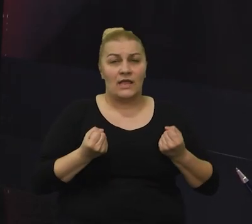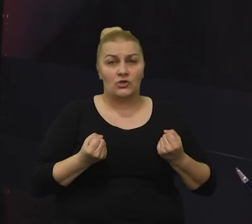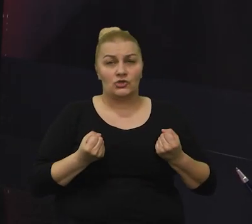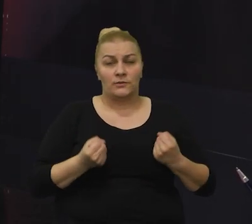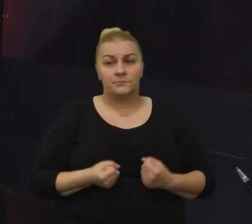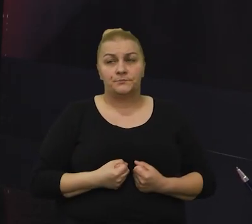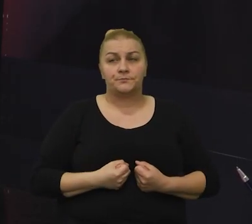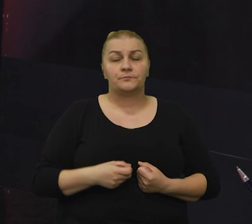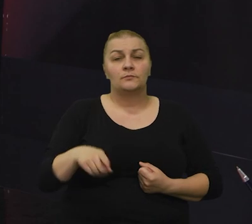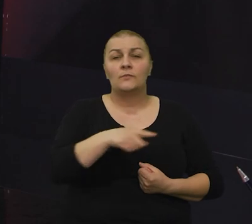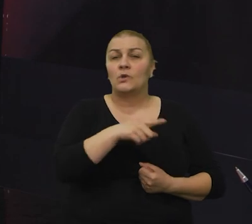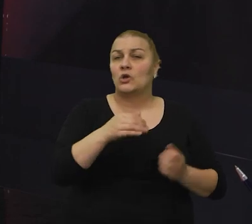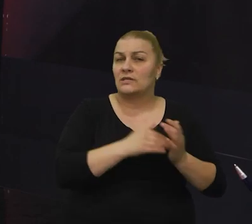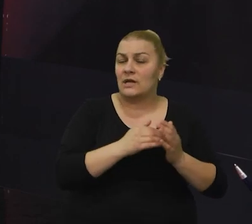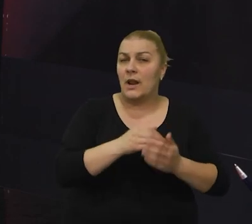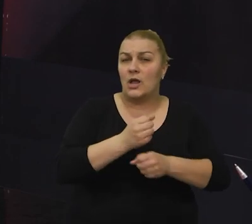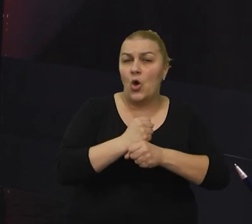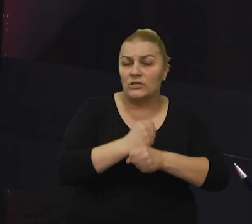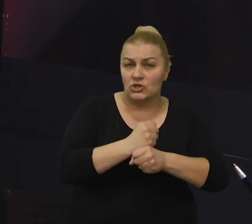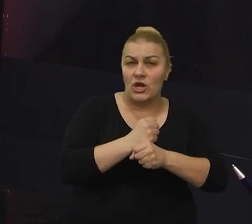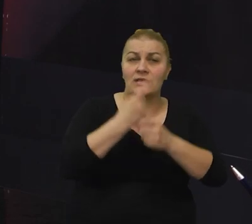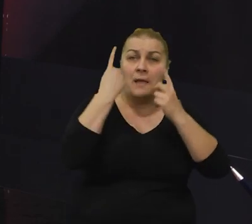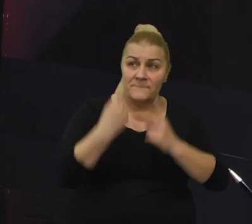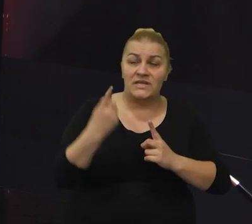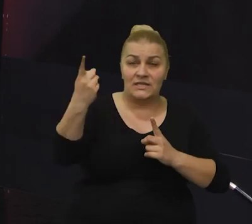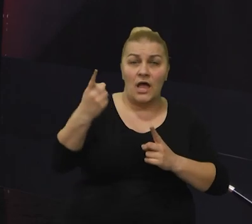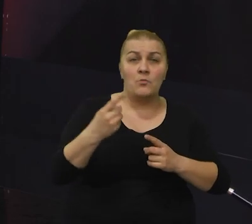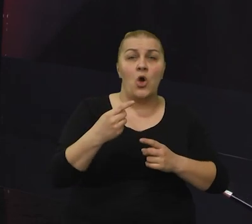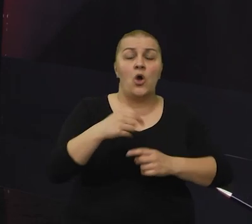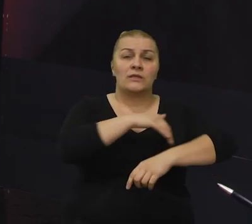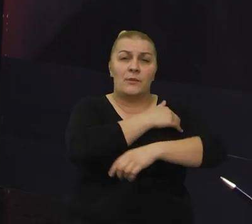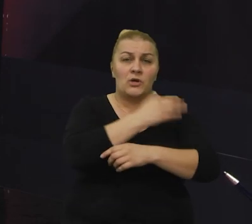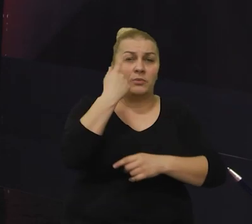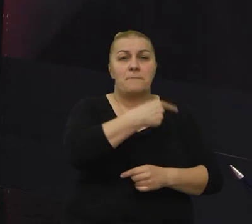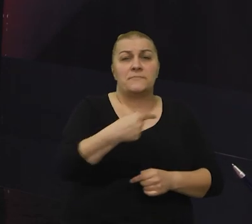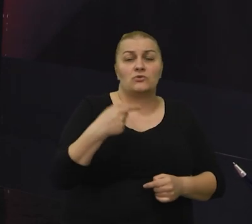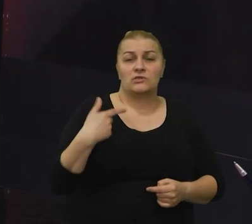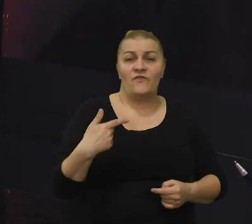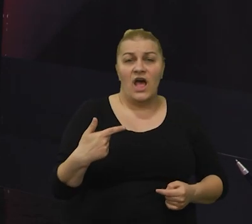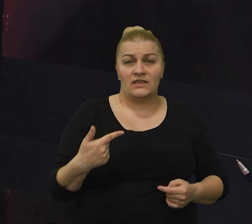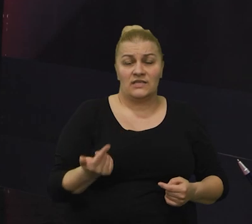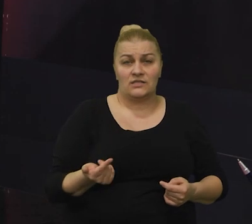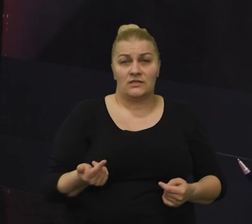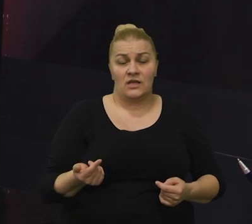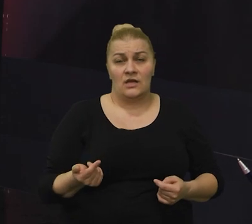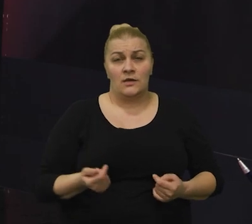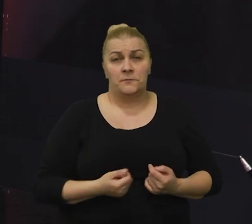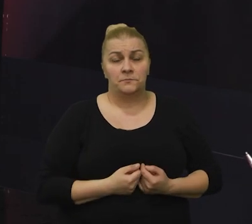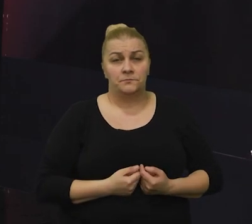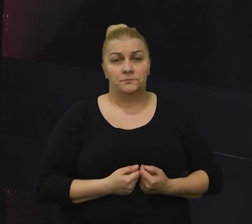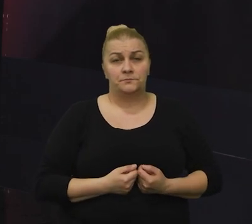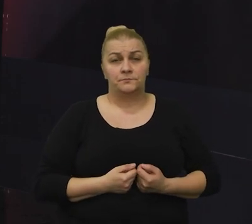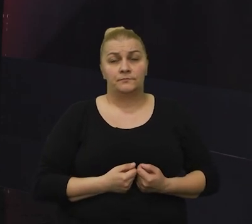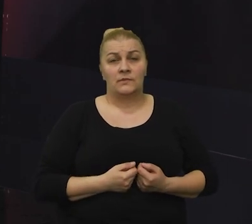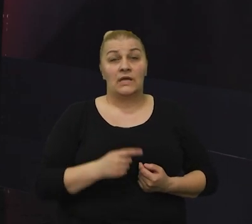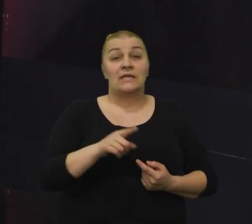najteže. Oni treba biti tamo na temperaturu koja je bilo od minus 20 do